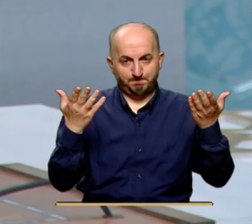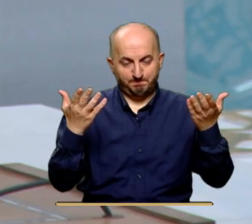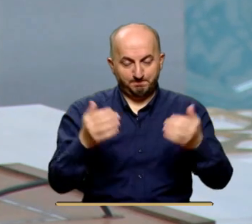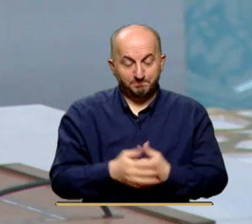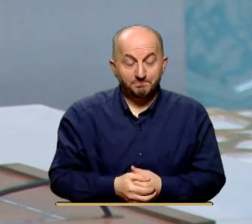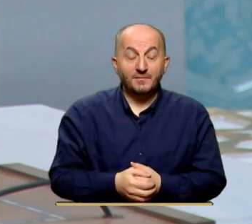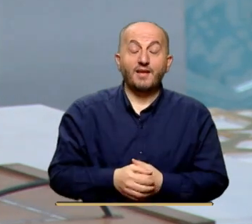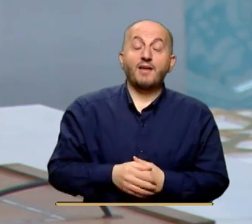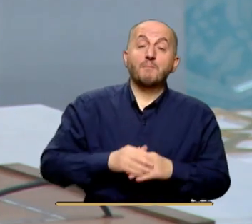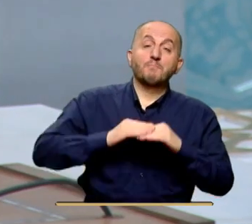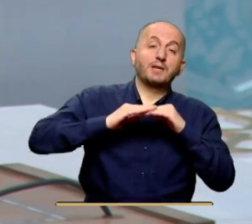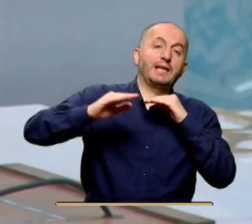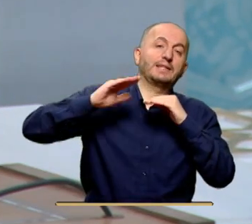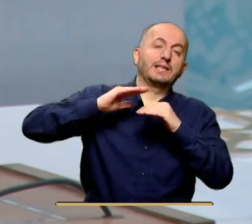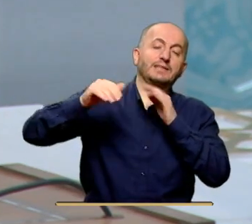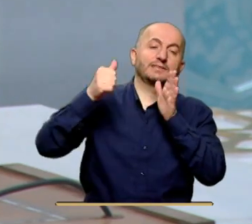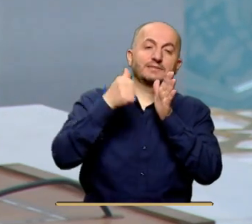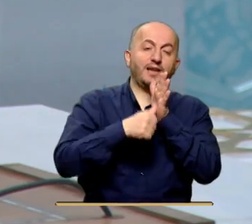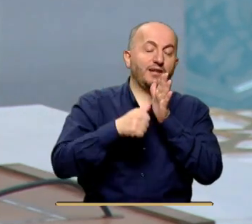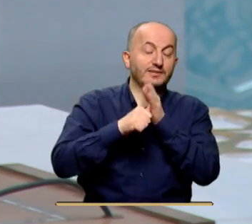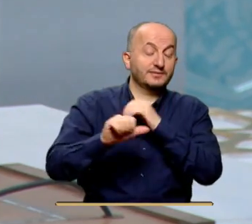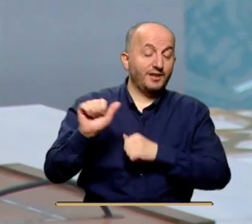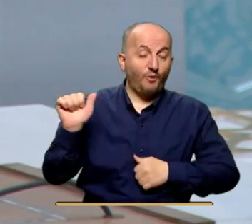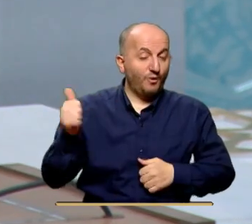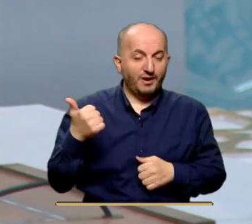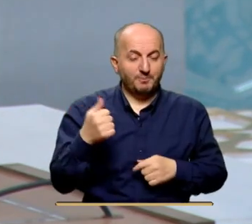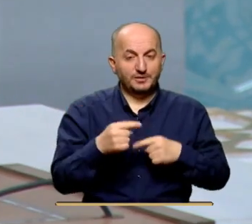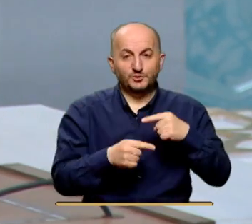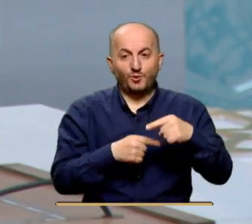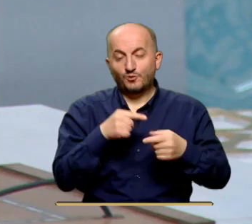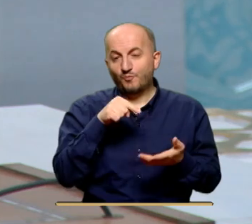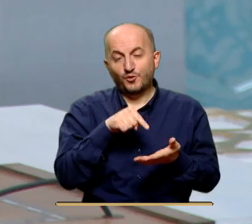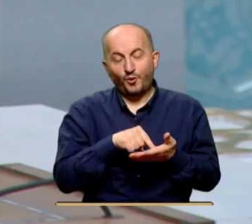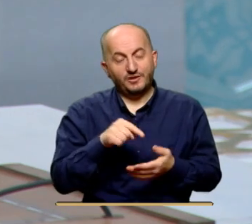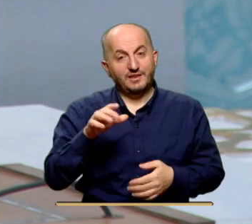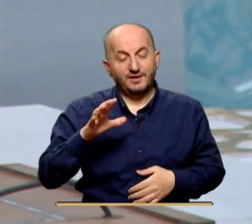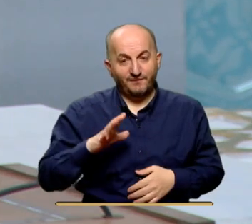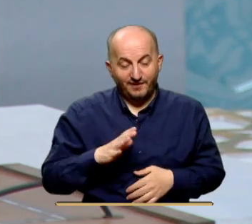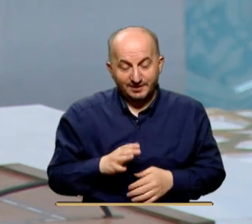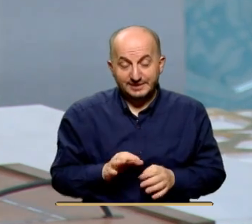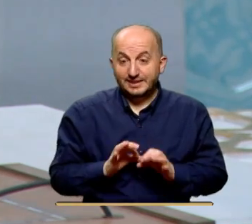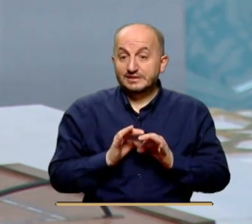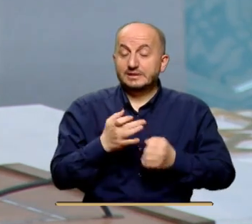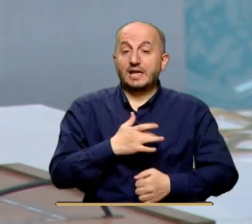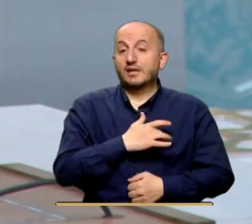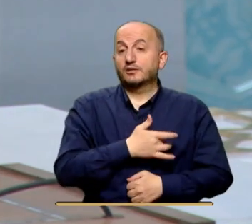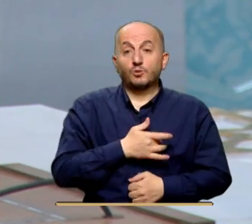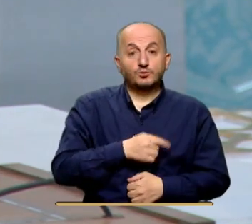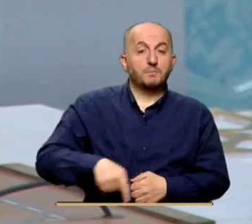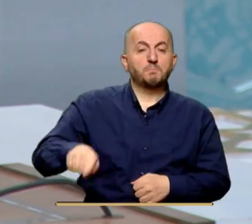Tabii milletlerin tarihinde önemli dönüm noktaları vardır. Nasıl ki Anadolu'nun bize